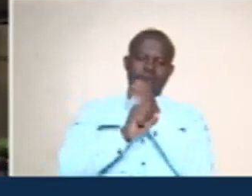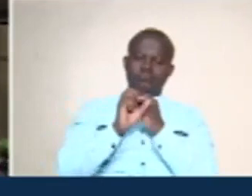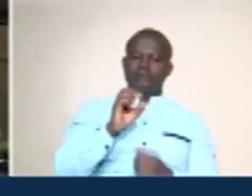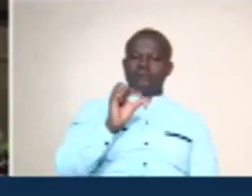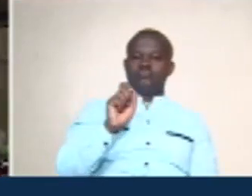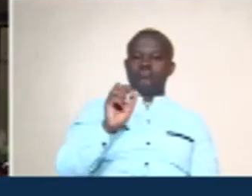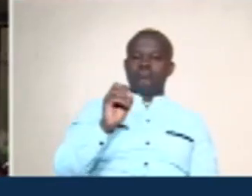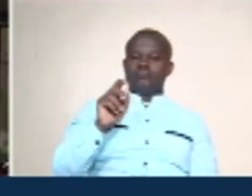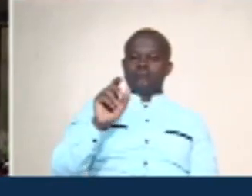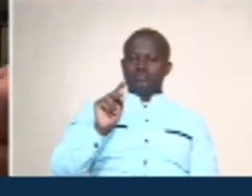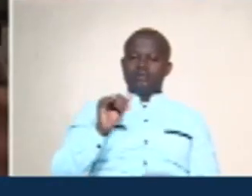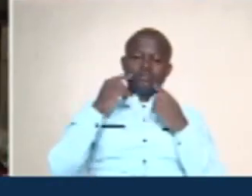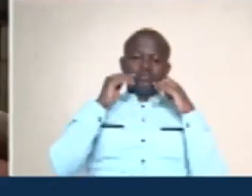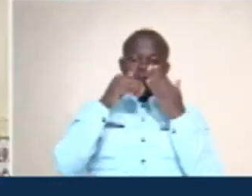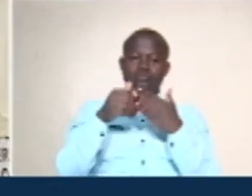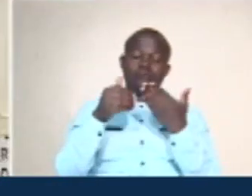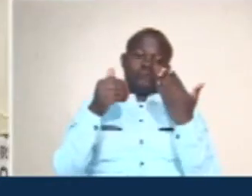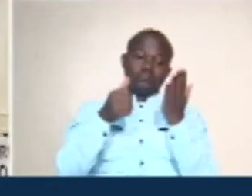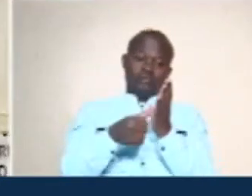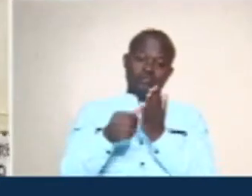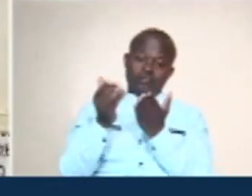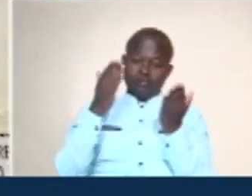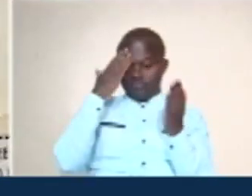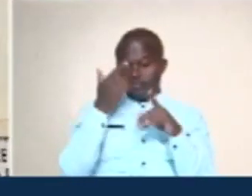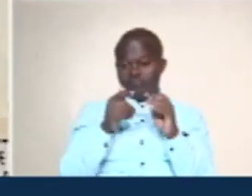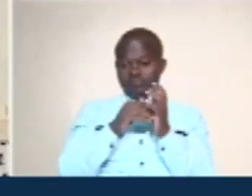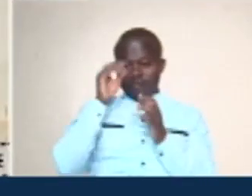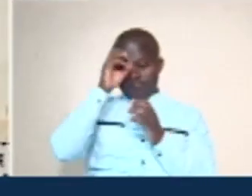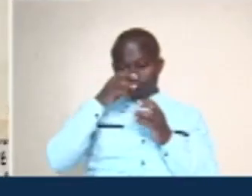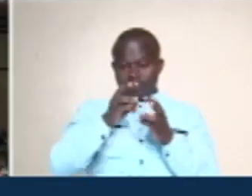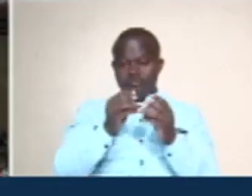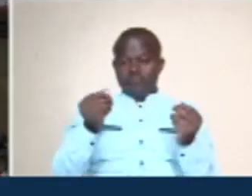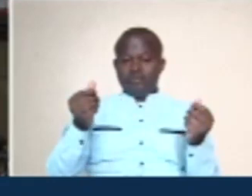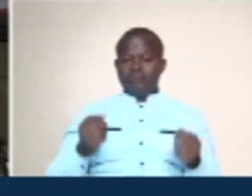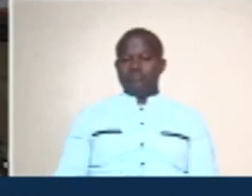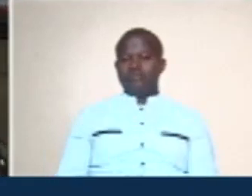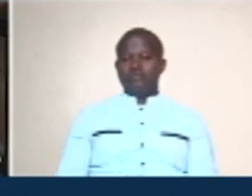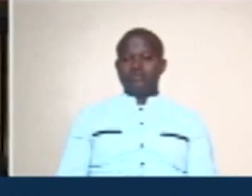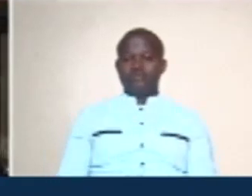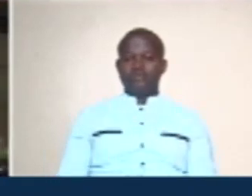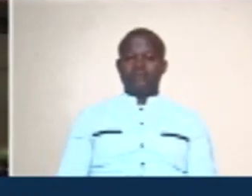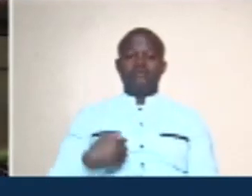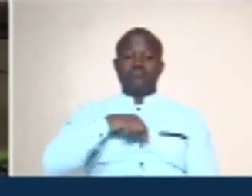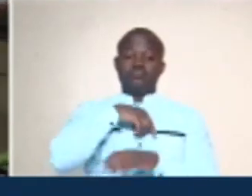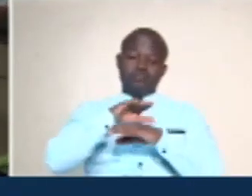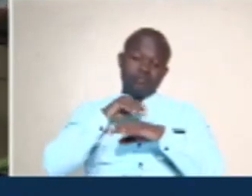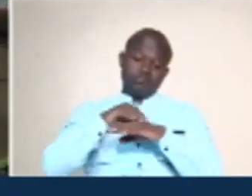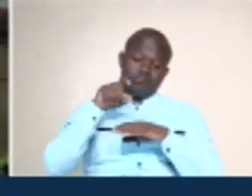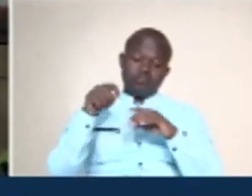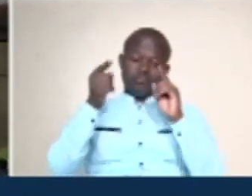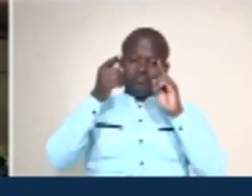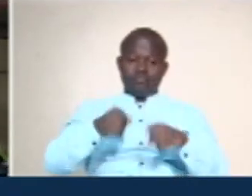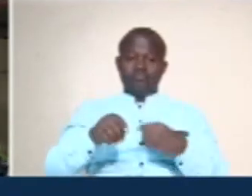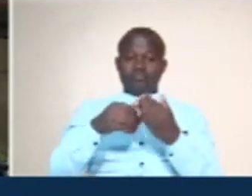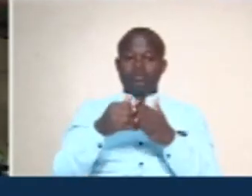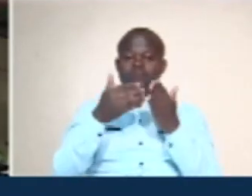Manzi Steven avuga ko ikibazo cy'isuri yangiriza abaturage kizwi kandi ko kirimo gushakirwa igisubizo. Ubu nanone twarabahamagaye yuko bagomba kuza bakarangiza